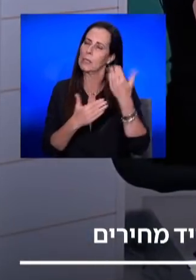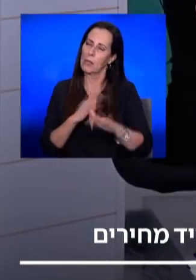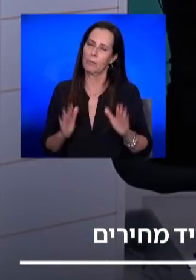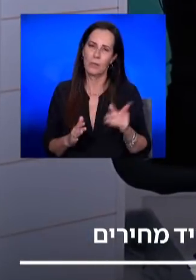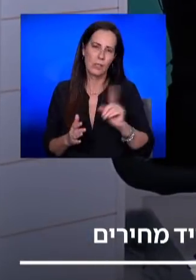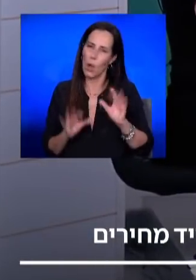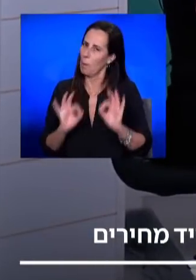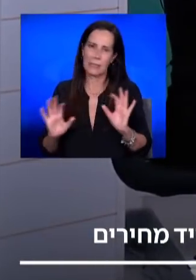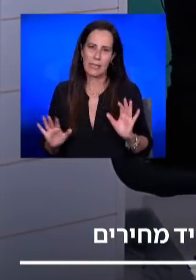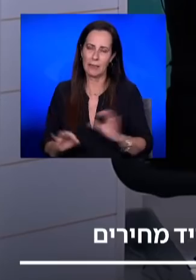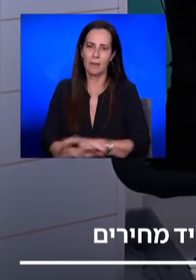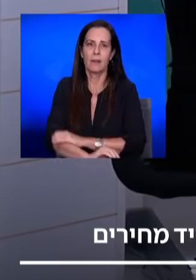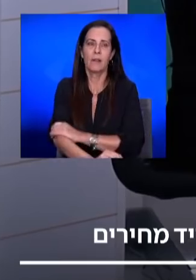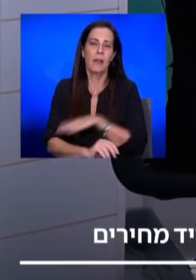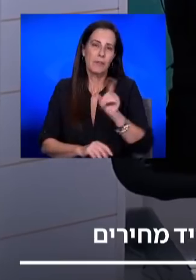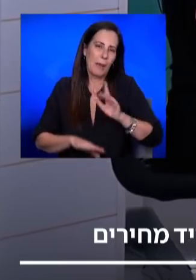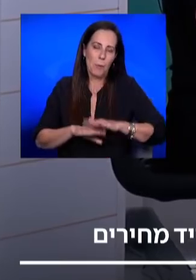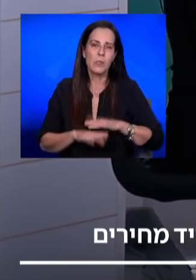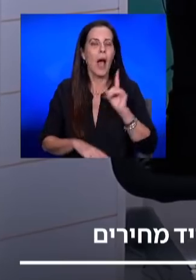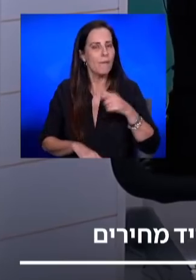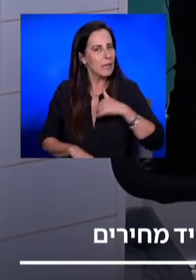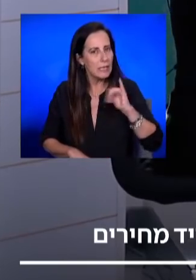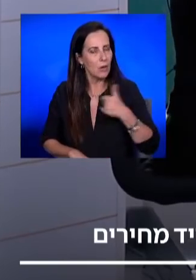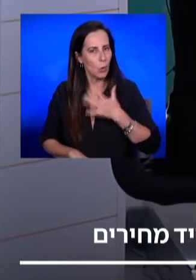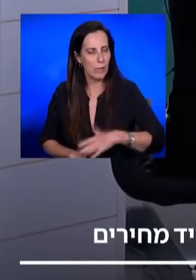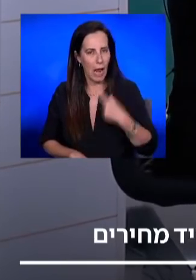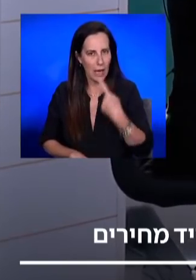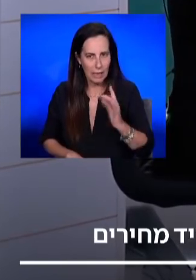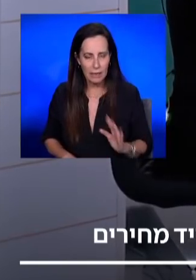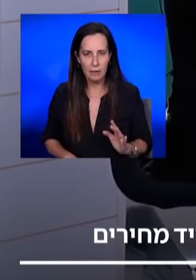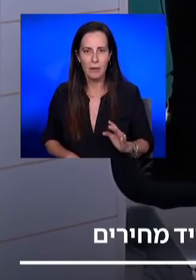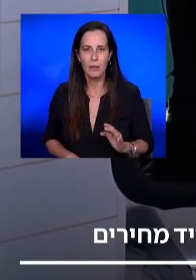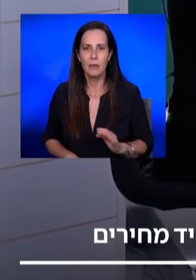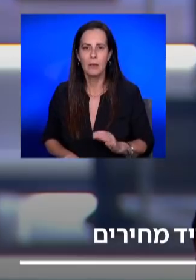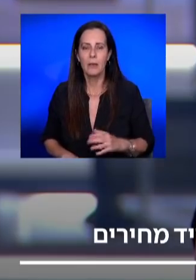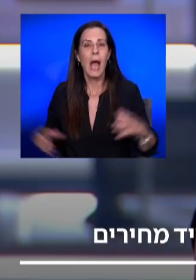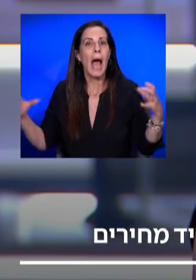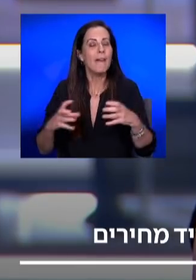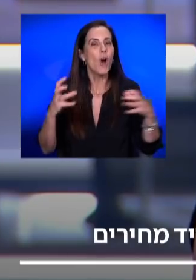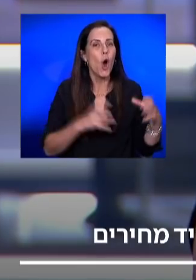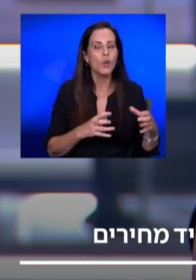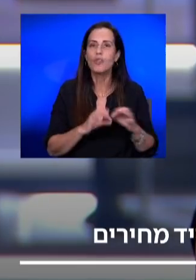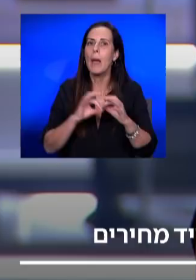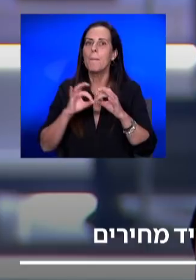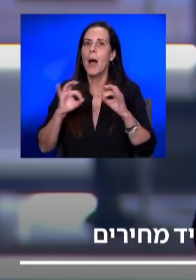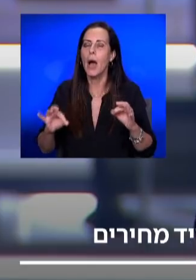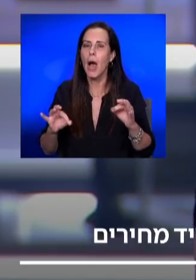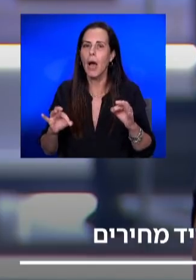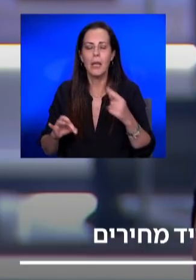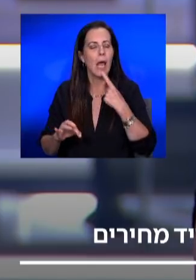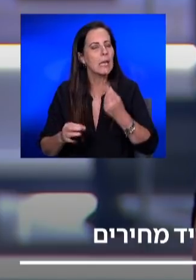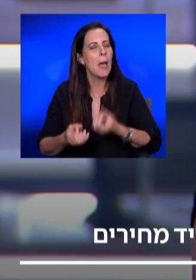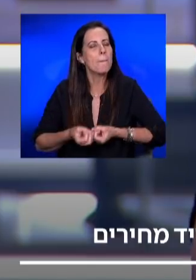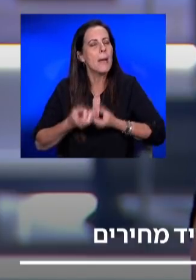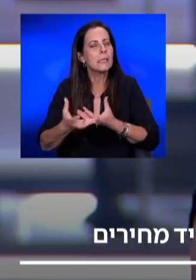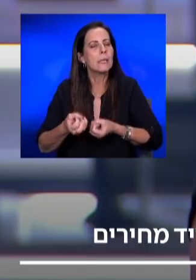הוגן כלפי הצדדים וזה גם לא מקצועי, אבל אני כן אגיד את הדבר הבא. חברות שמתחילות למסור מסרים